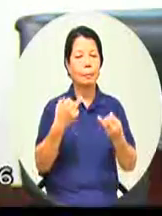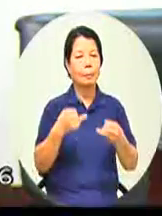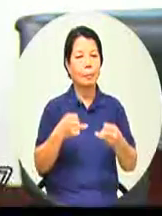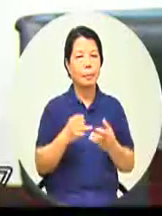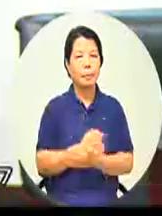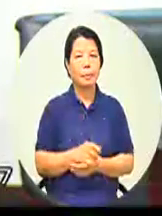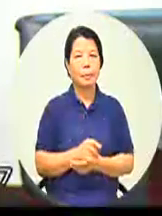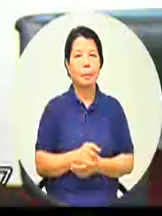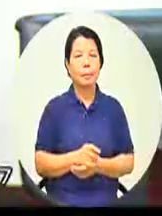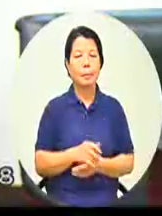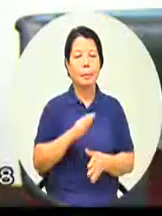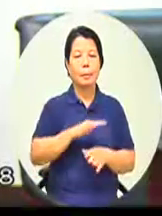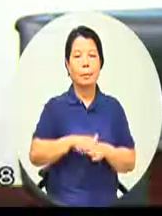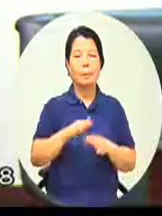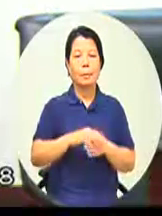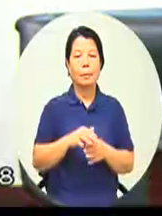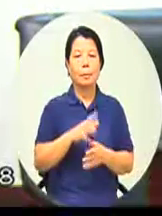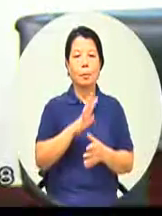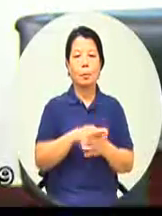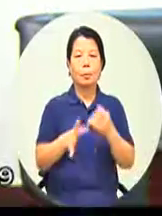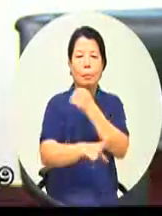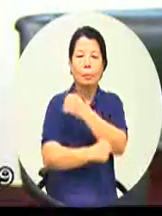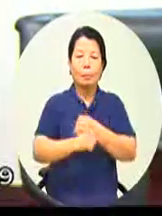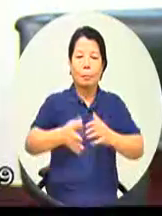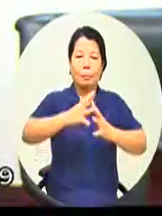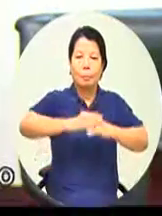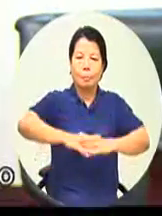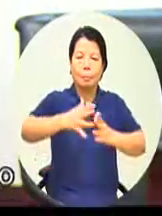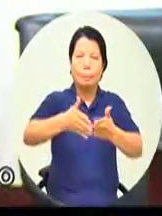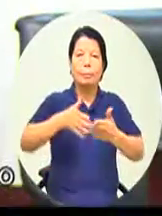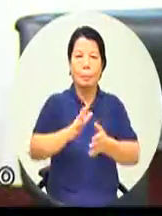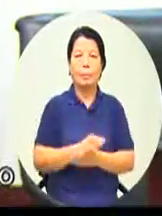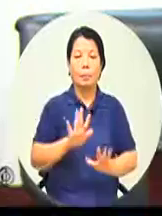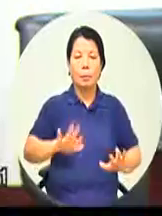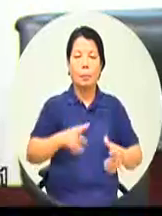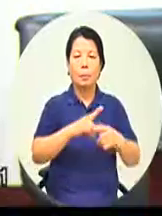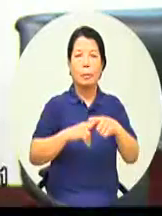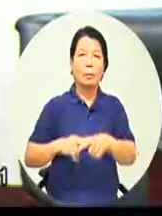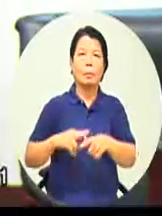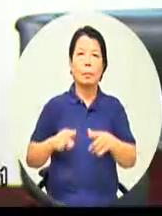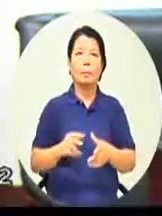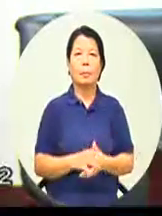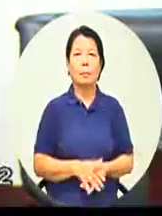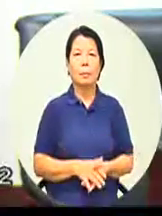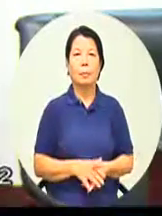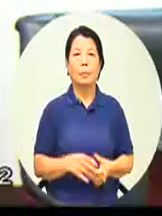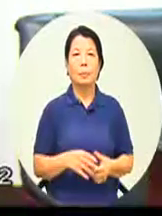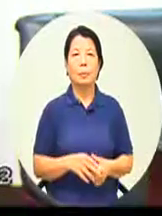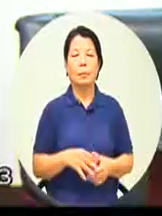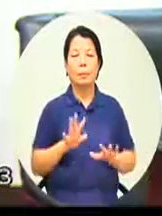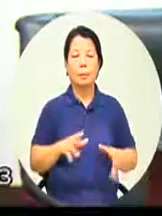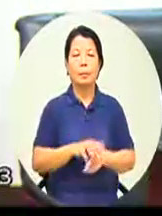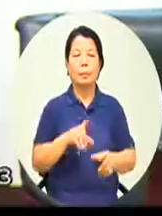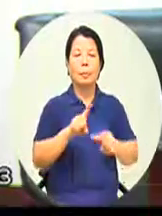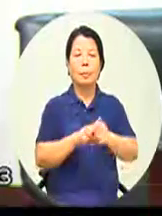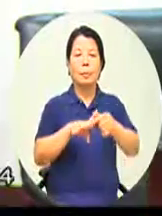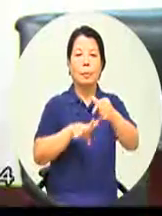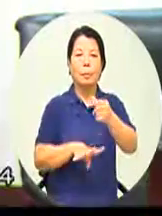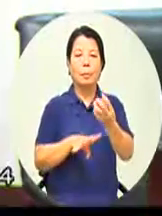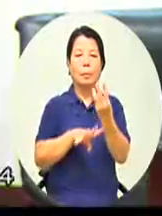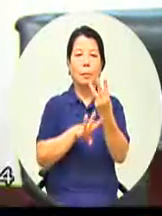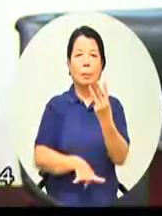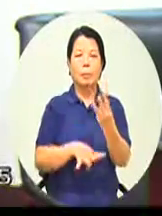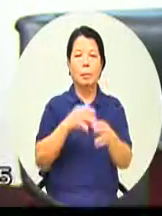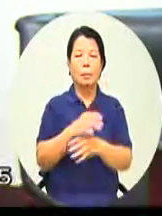产生它会后来的基础。重点我嘛就要介绍，例如咱的中仑国中，咱的